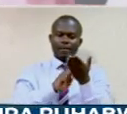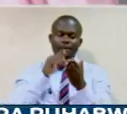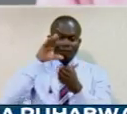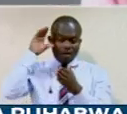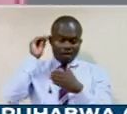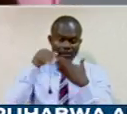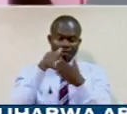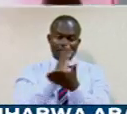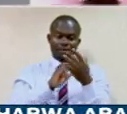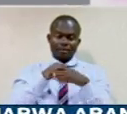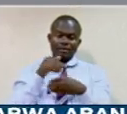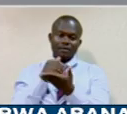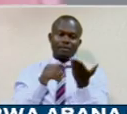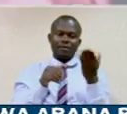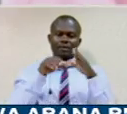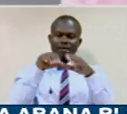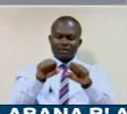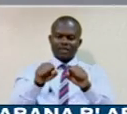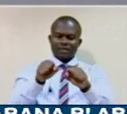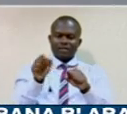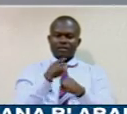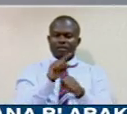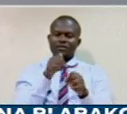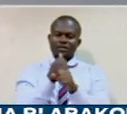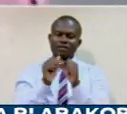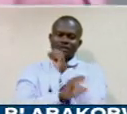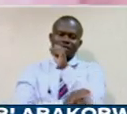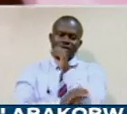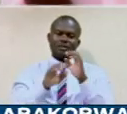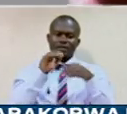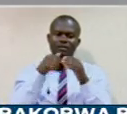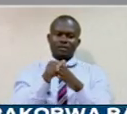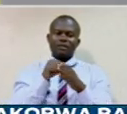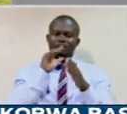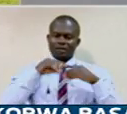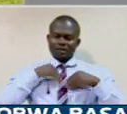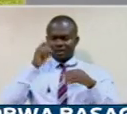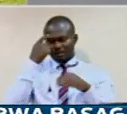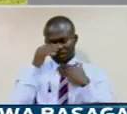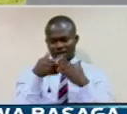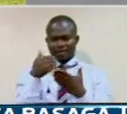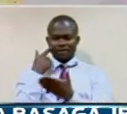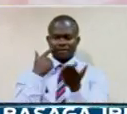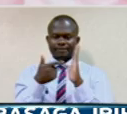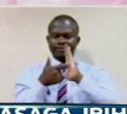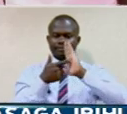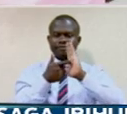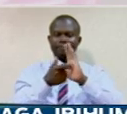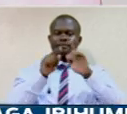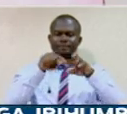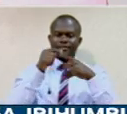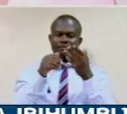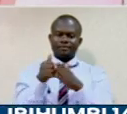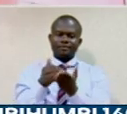WhatsApp. Bamwe muri bo bahamwe n'icyaha cy'ubugambanyi naho ku cyaha cyo kurema umutwe w'ingabo utemewe na Leta. Aha urukiko rwagaragaje ko rushingiye n'ubundi ku